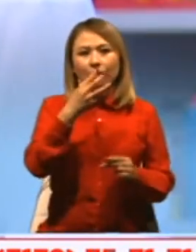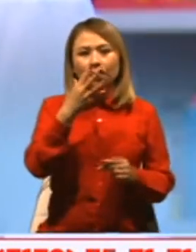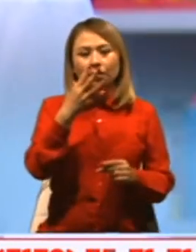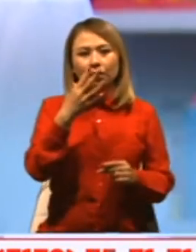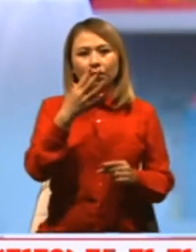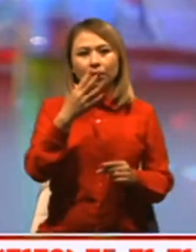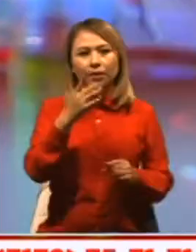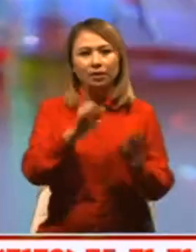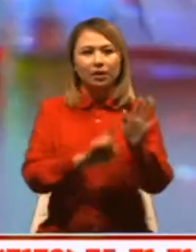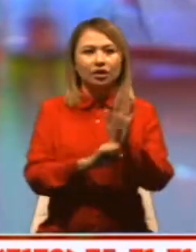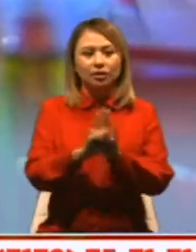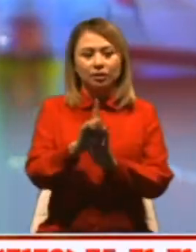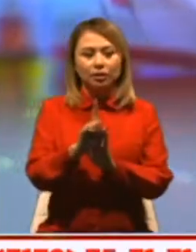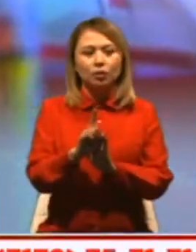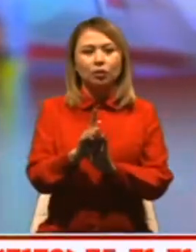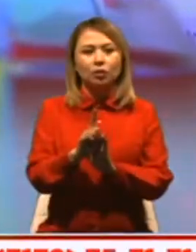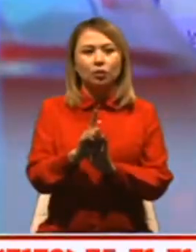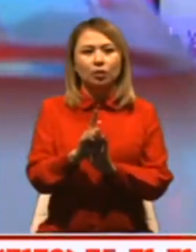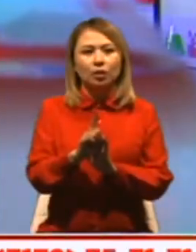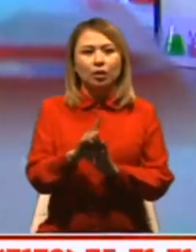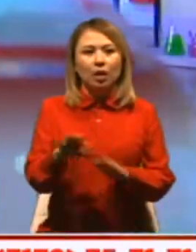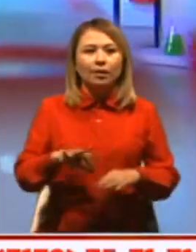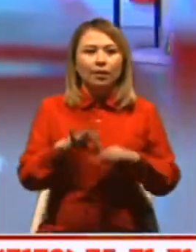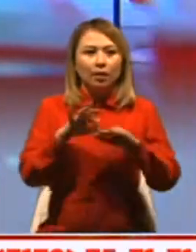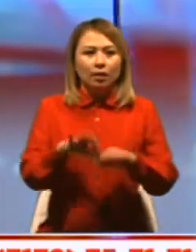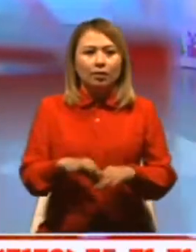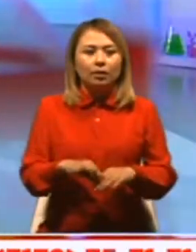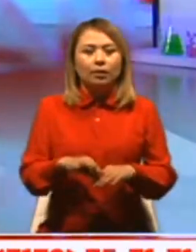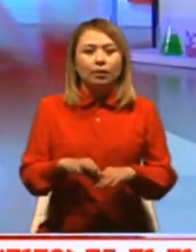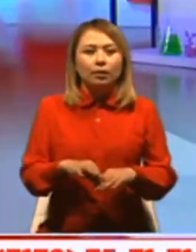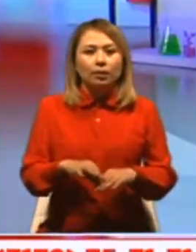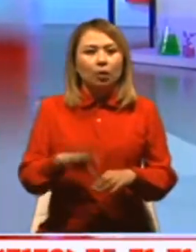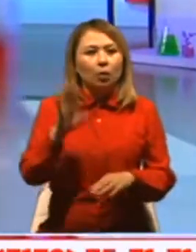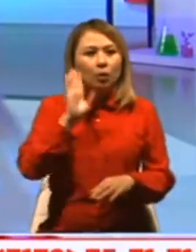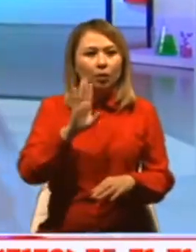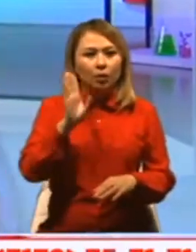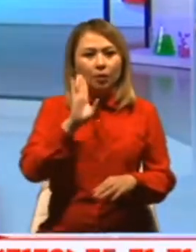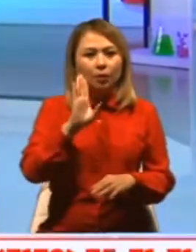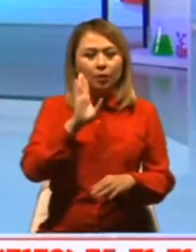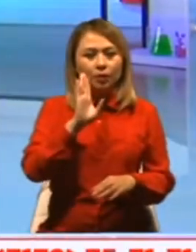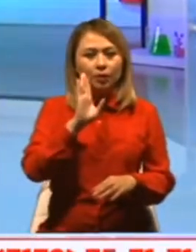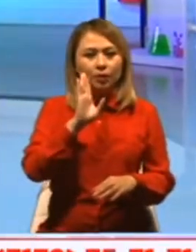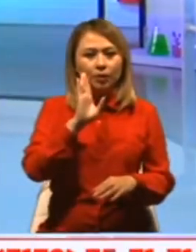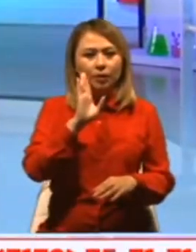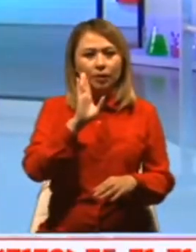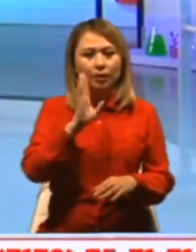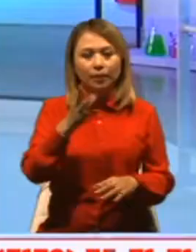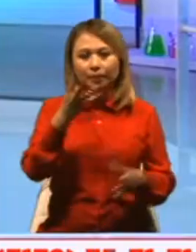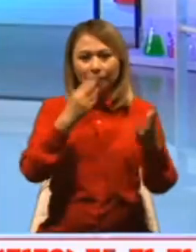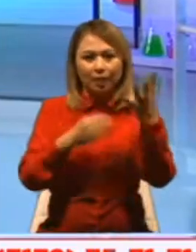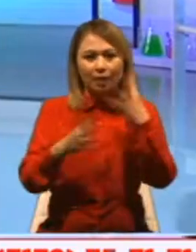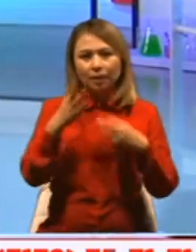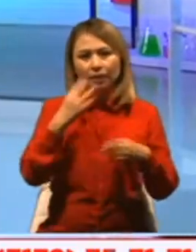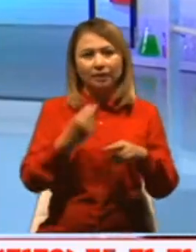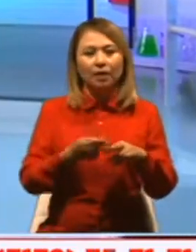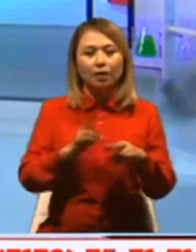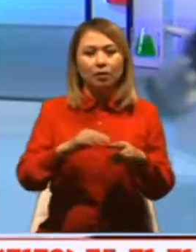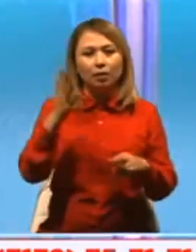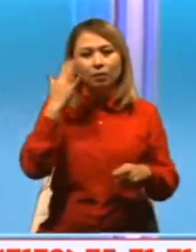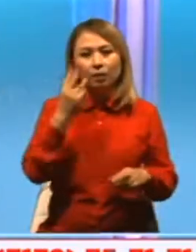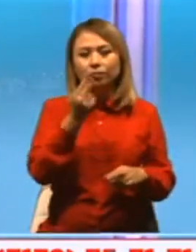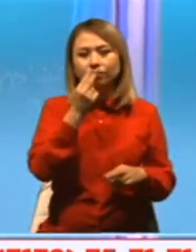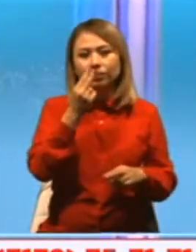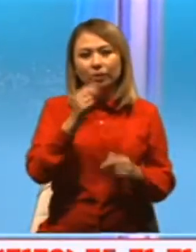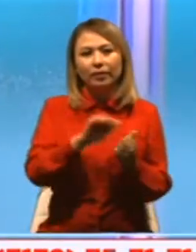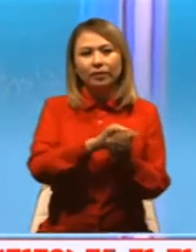жастар бөлінеді мысалға. Соның бәрінің атқаратын, бөлдіретін, яғни ол су болып табылады. Біз сілекей бездері арқылы тамақты шылап